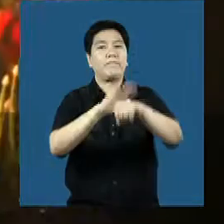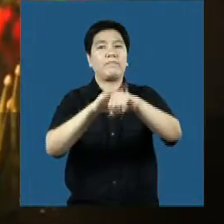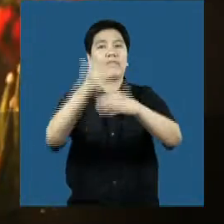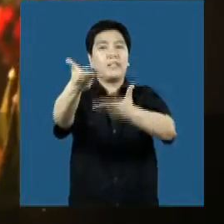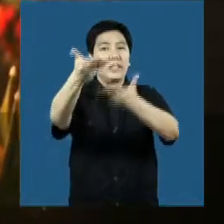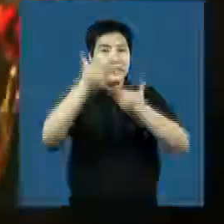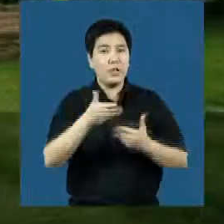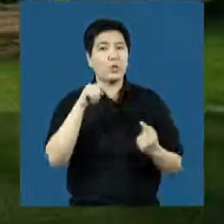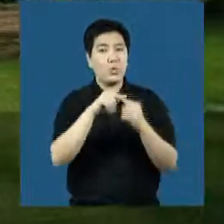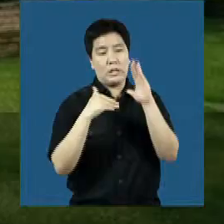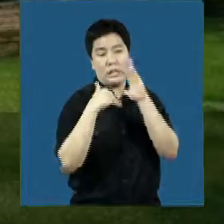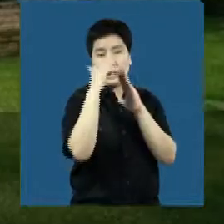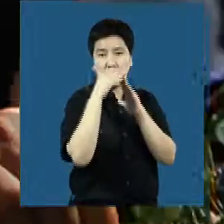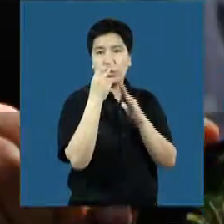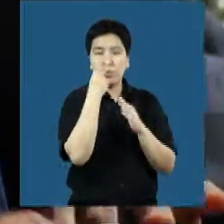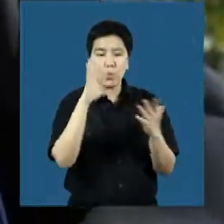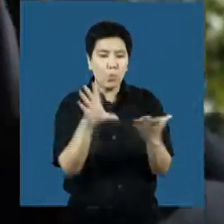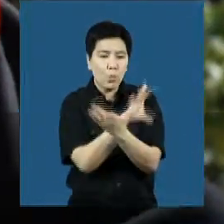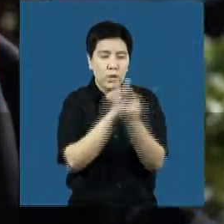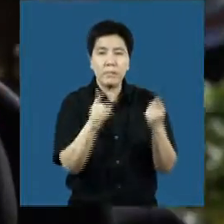ทยขอเชิญชวนทุกท่านมาเที่ยวภ